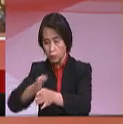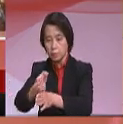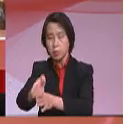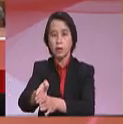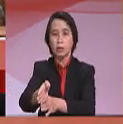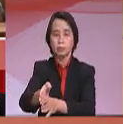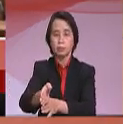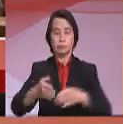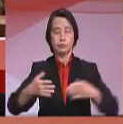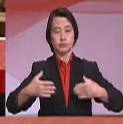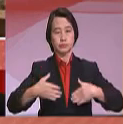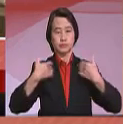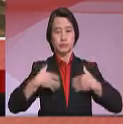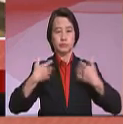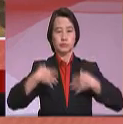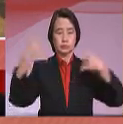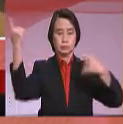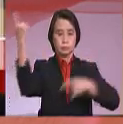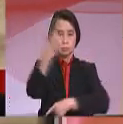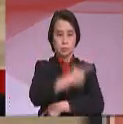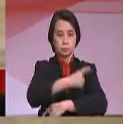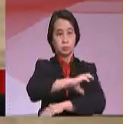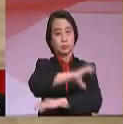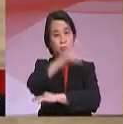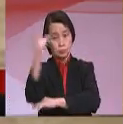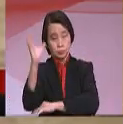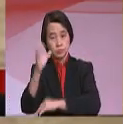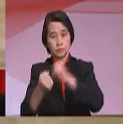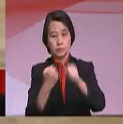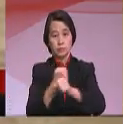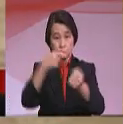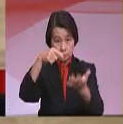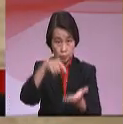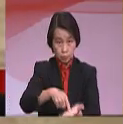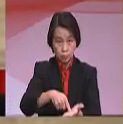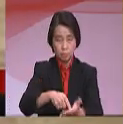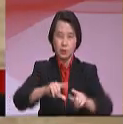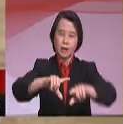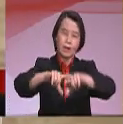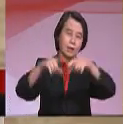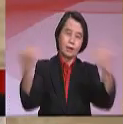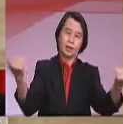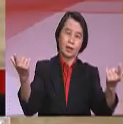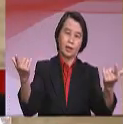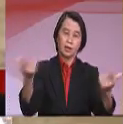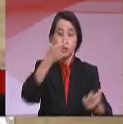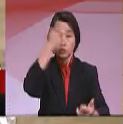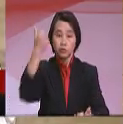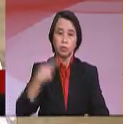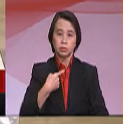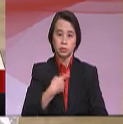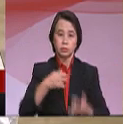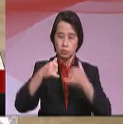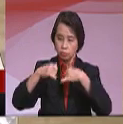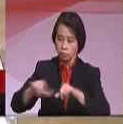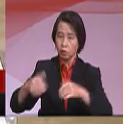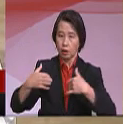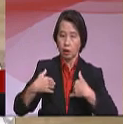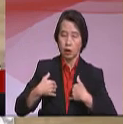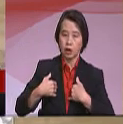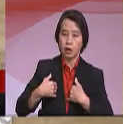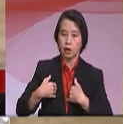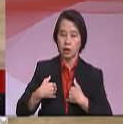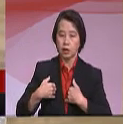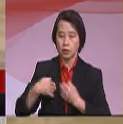Kemeriahan sambutan Hari Natal tahun ini tentu sekali agak berbeza kerana kita masih lagi diuji